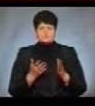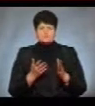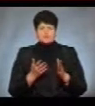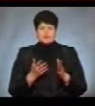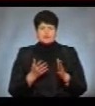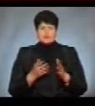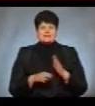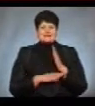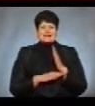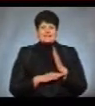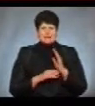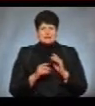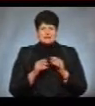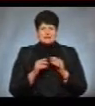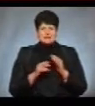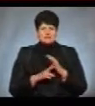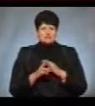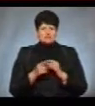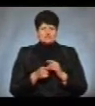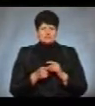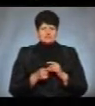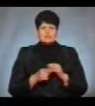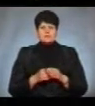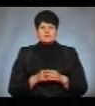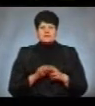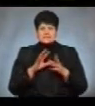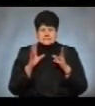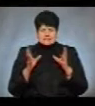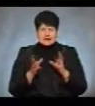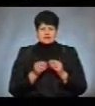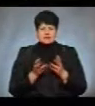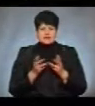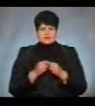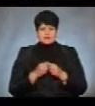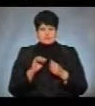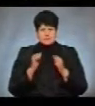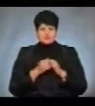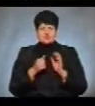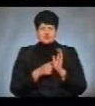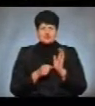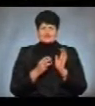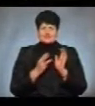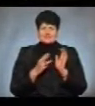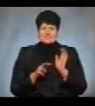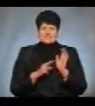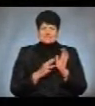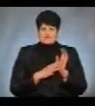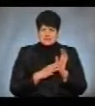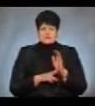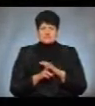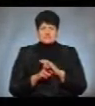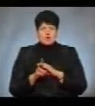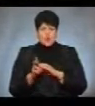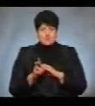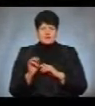напевно, дерев'яних споруд, тому що тут найбільша пожежна небезпека. Із загальної кількості пам'яток, то у нас 638 церков,